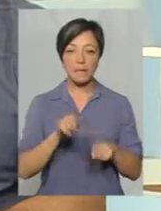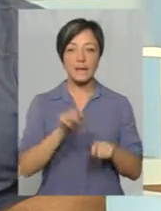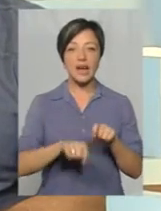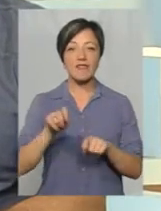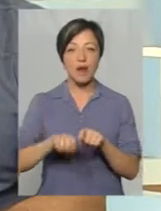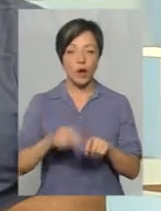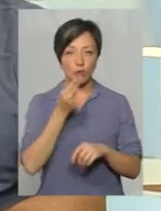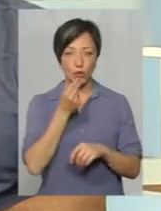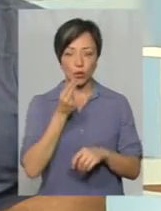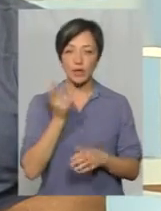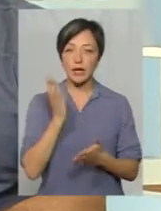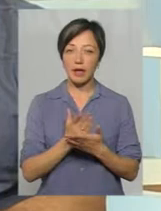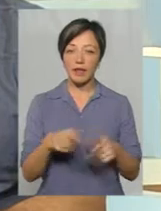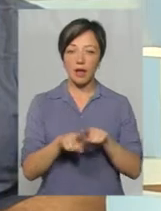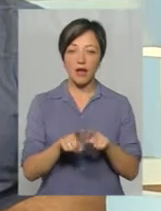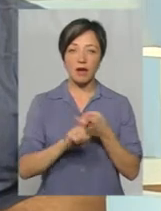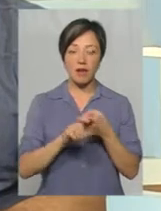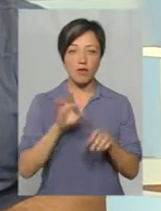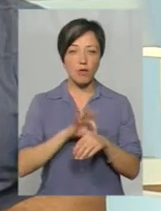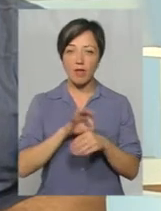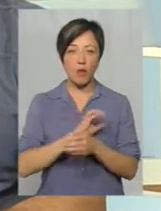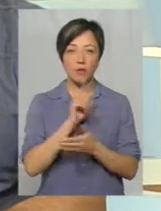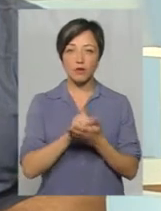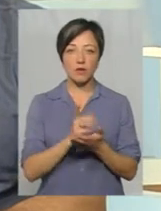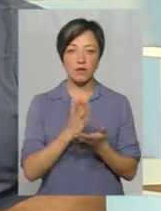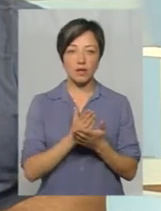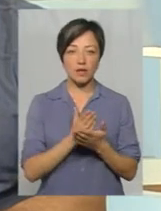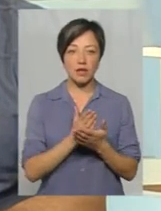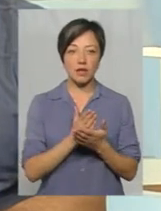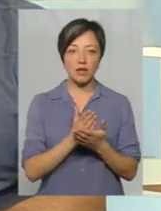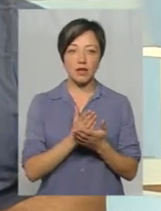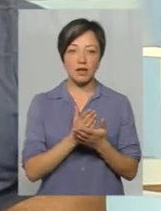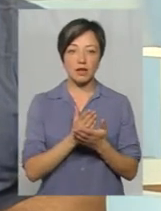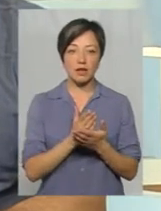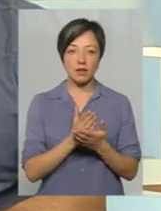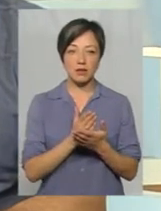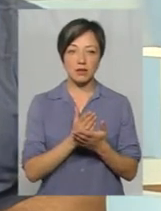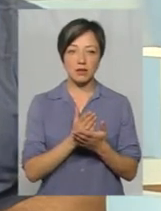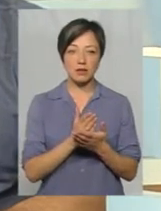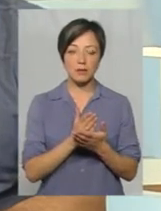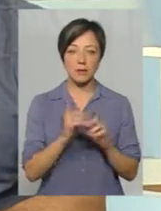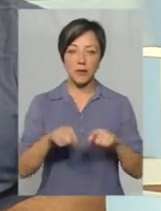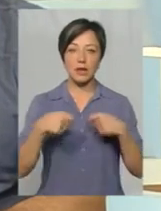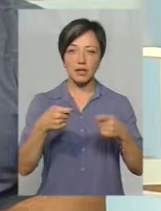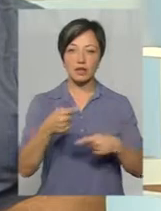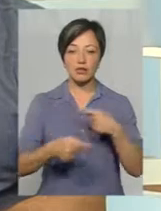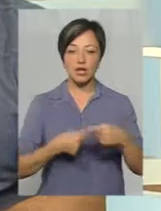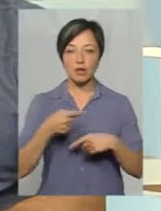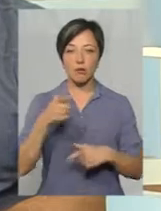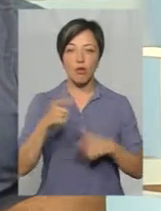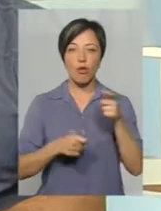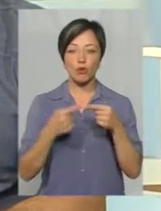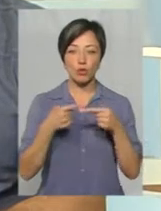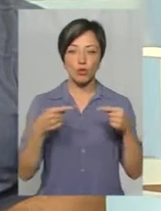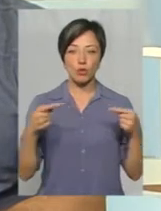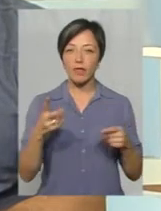перевірку. Є такі збудники, які не обов'язково є бруцельоз, яким також передається через молочну продукцію,